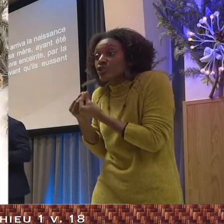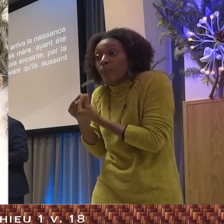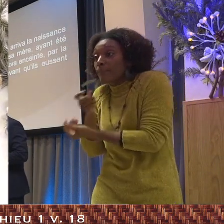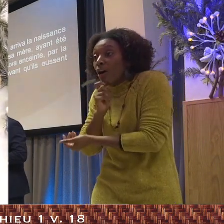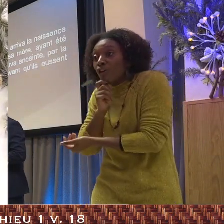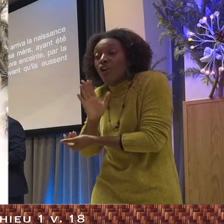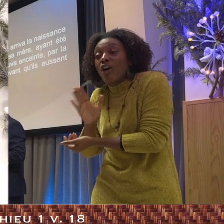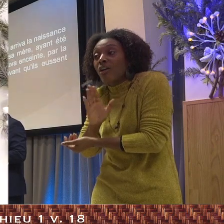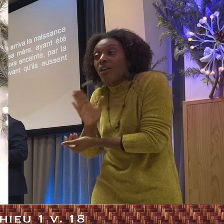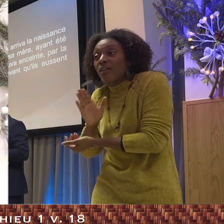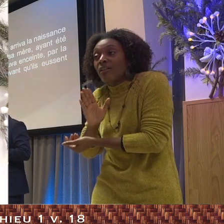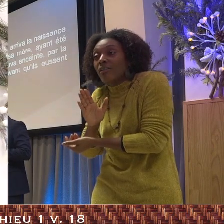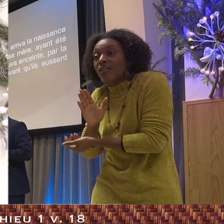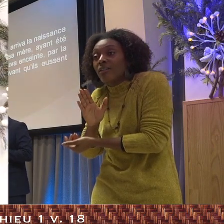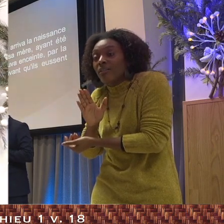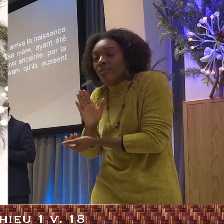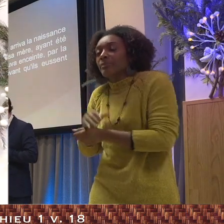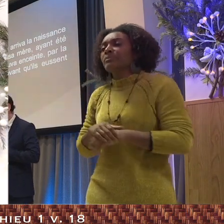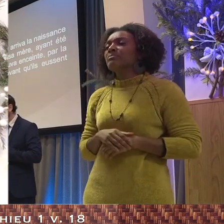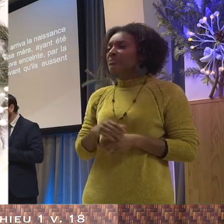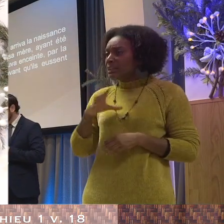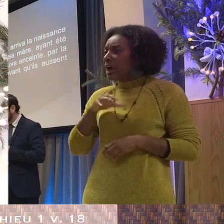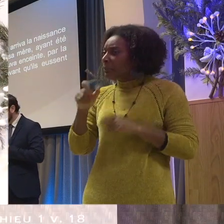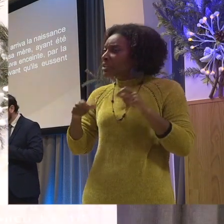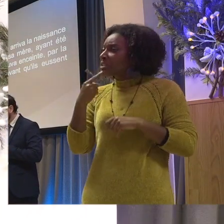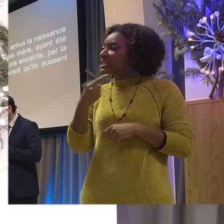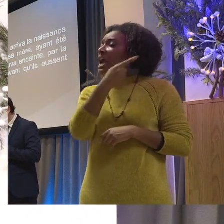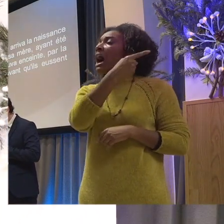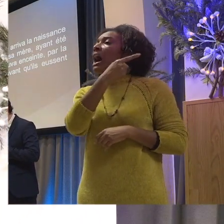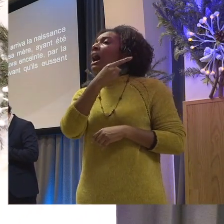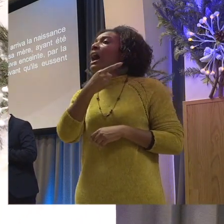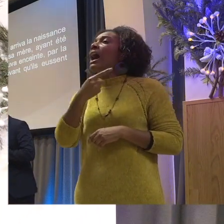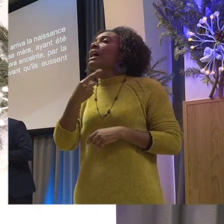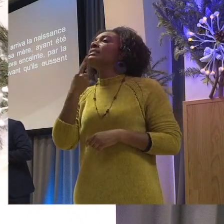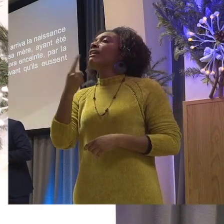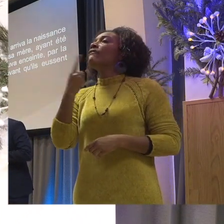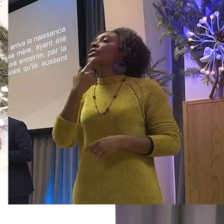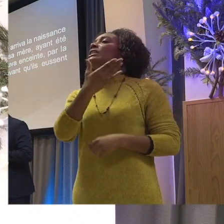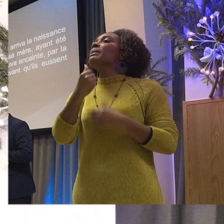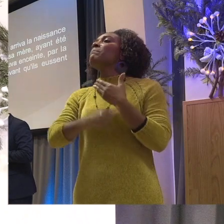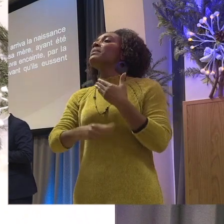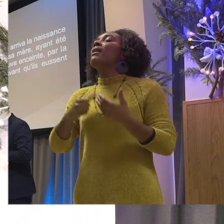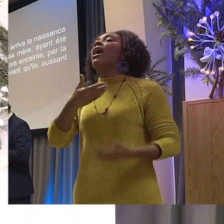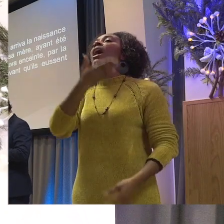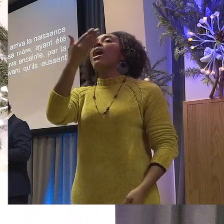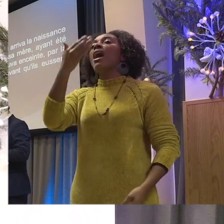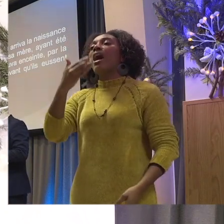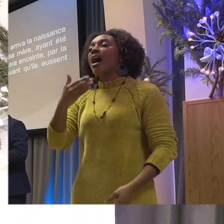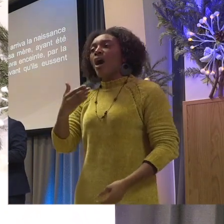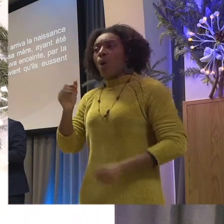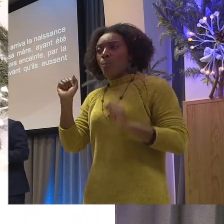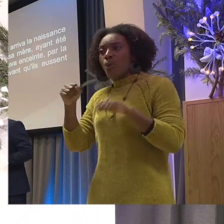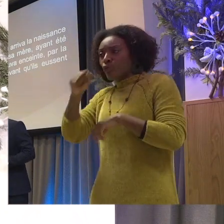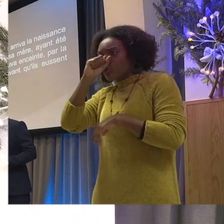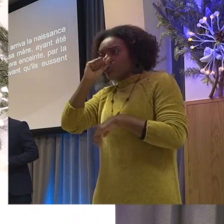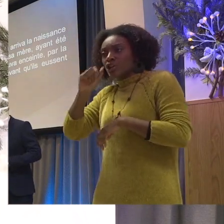ensemble. Amen. » Et certains, d'après ce verset, disent qu'être marié et donc pouvoir